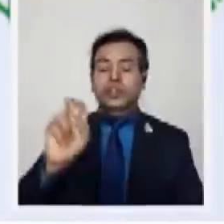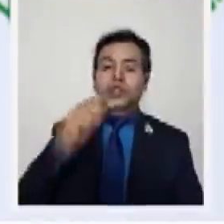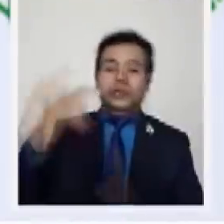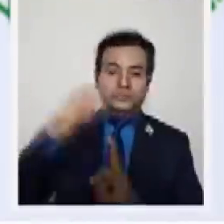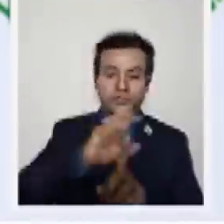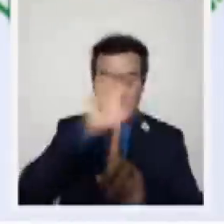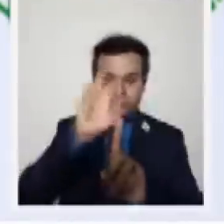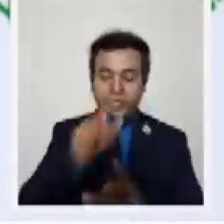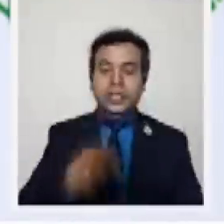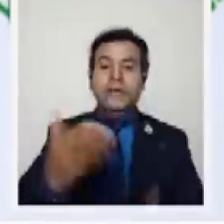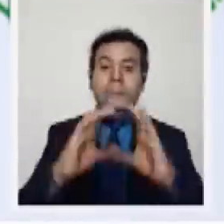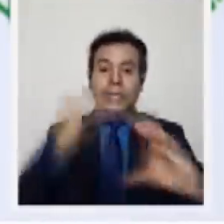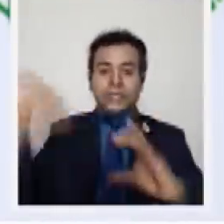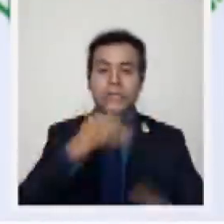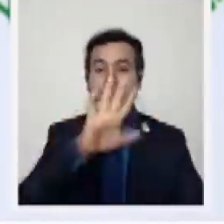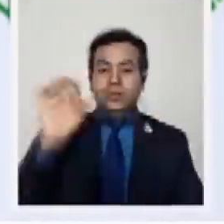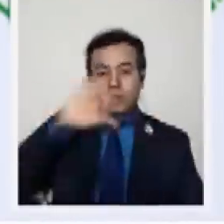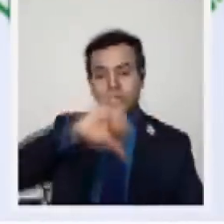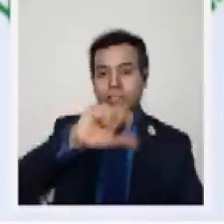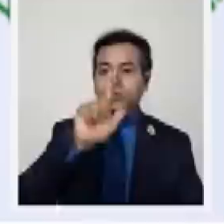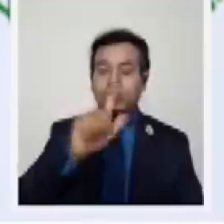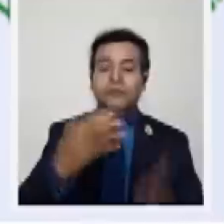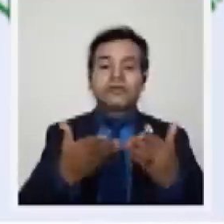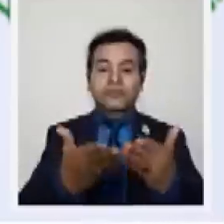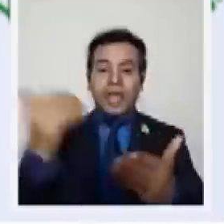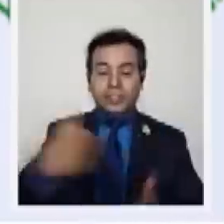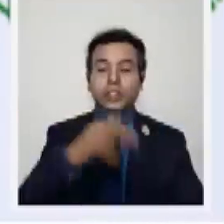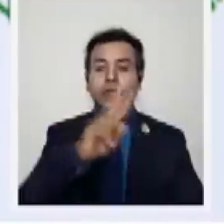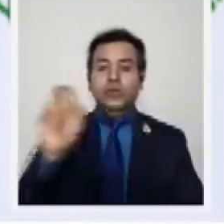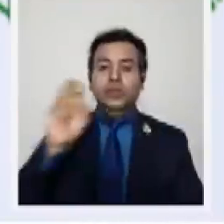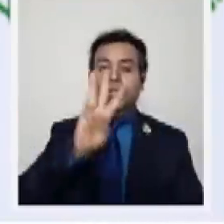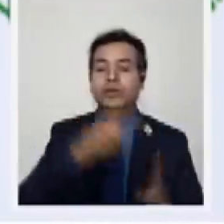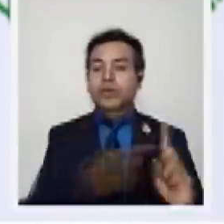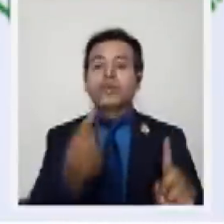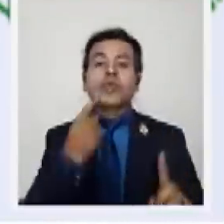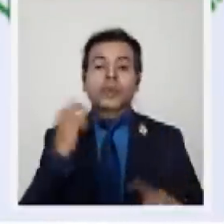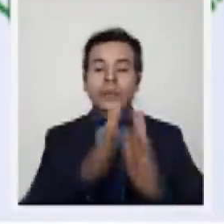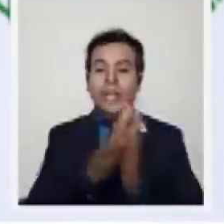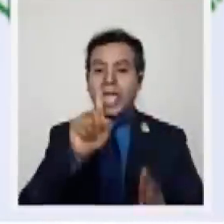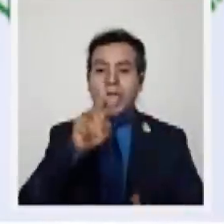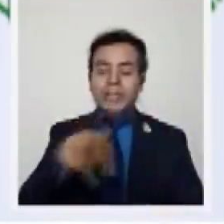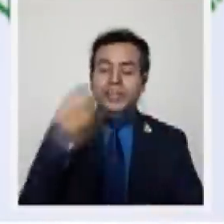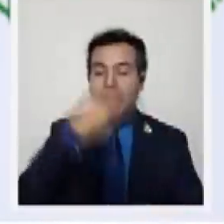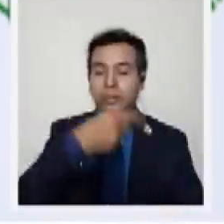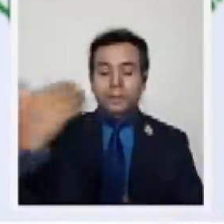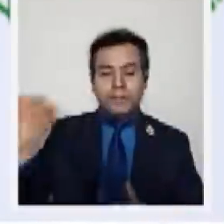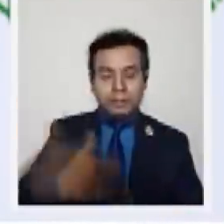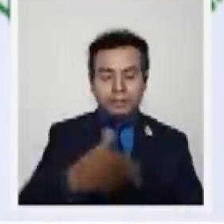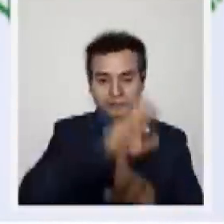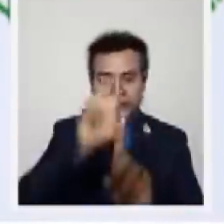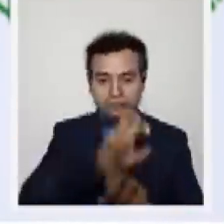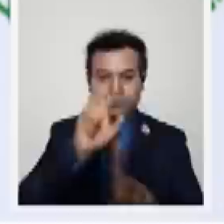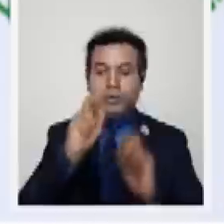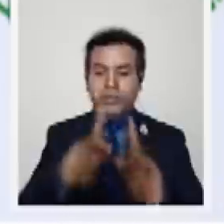স্ক্রিনিং কার্যক্রম অব্যাহত আছে। বিমানবন্দরে 24 ঘন্টা স্ক্রিনিং হয়েছে 200 জন, স্থলবন্দরে 597 জন, সমুদ্র বন্দরে 203